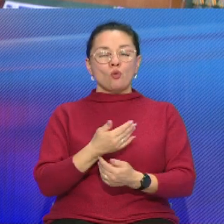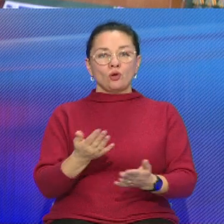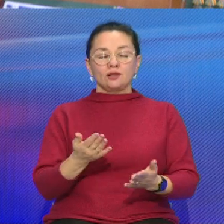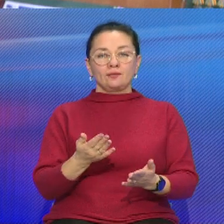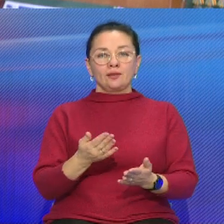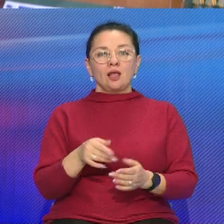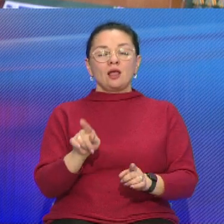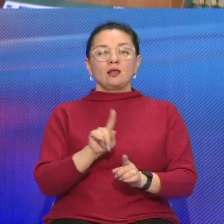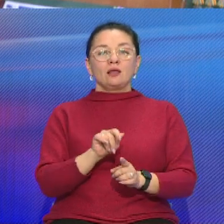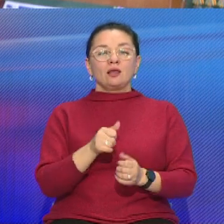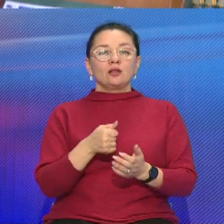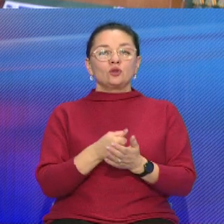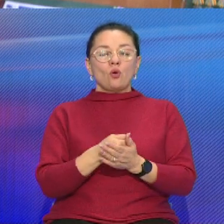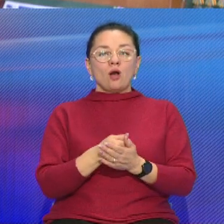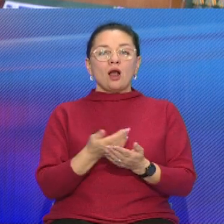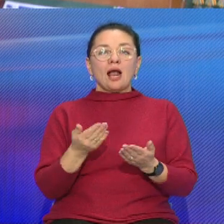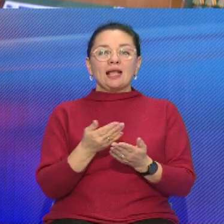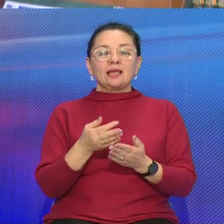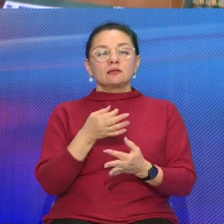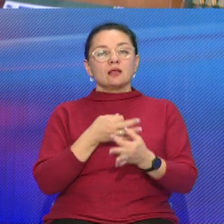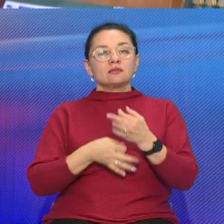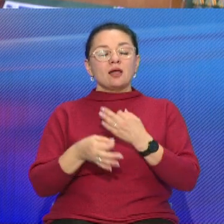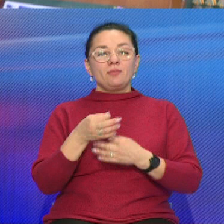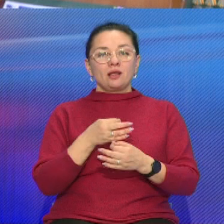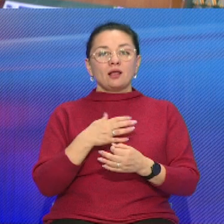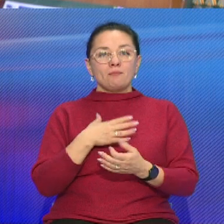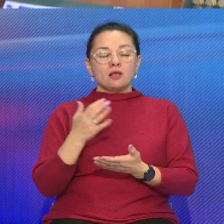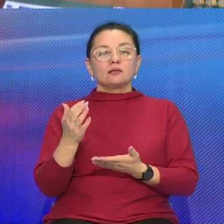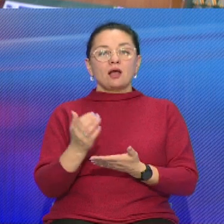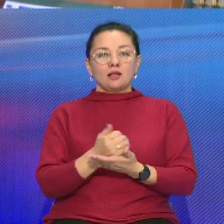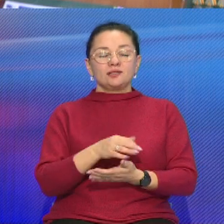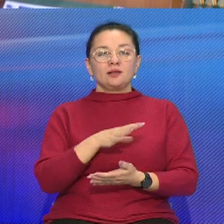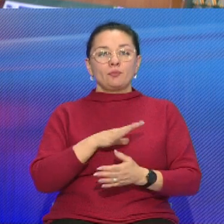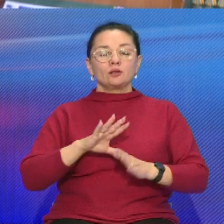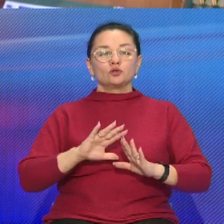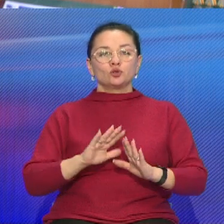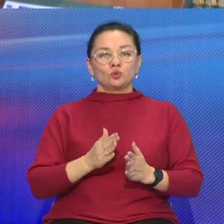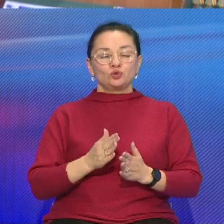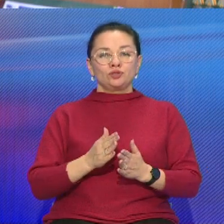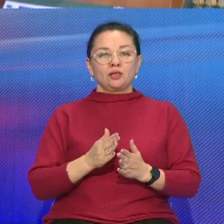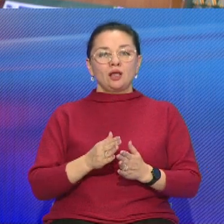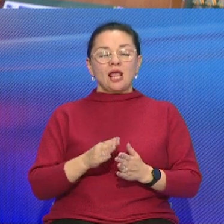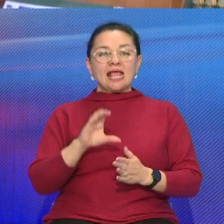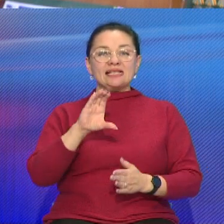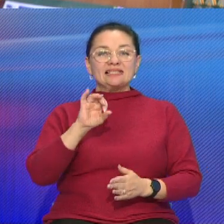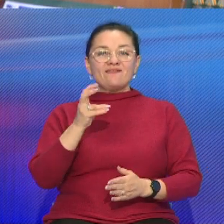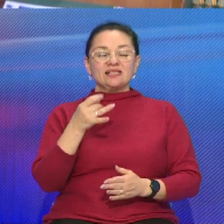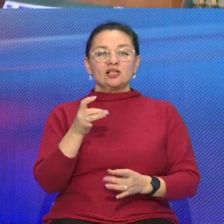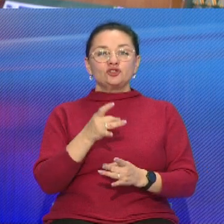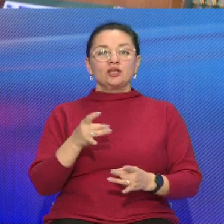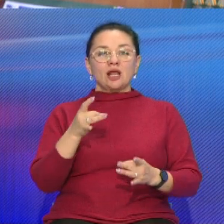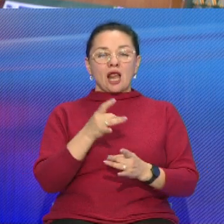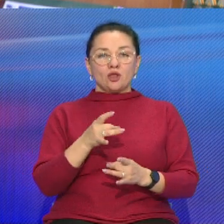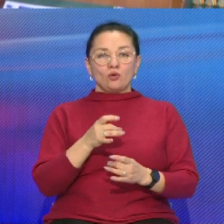там капсул. Вот. Вот мы находили в Свислочском районе, значит, так как, видимо, у бойца не